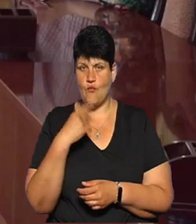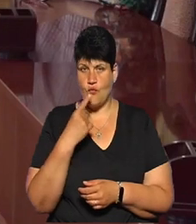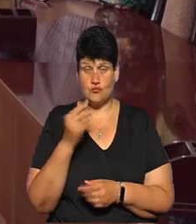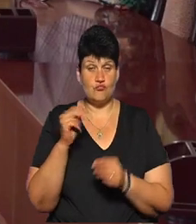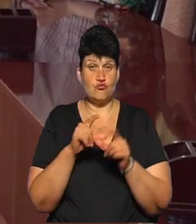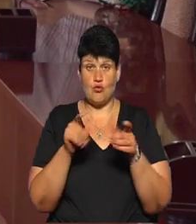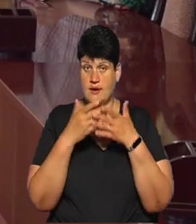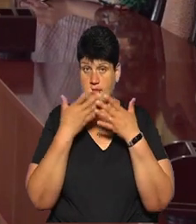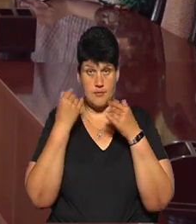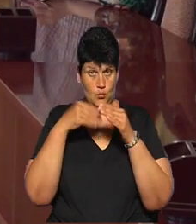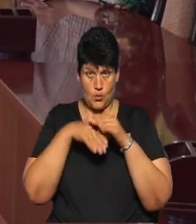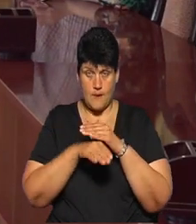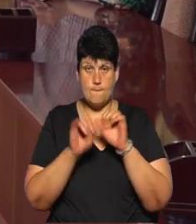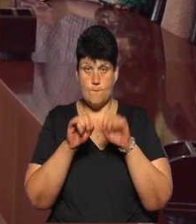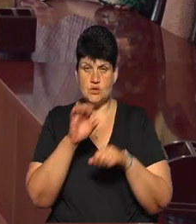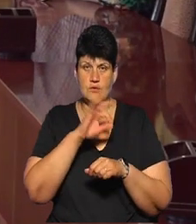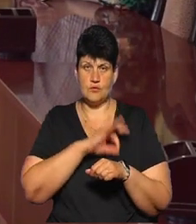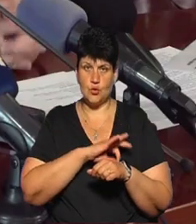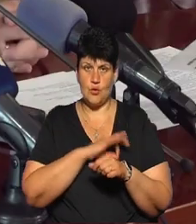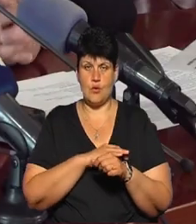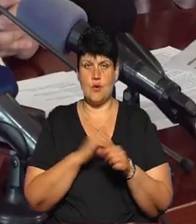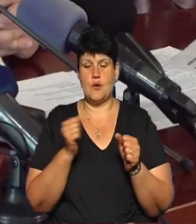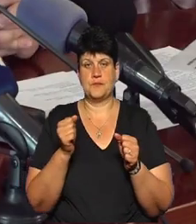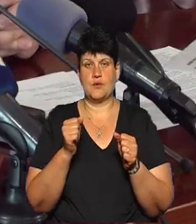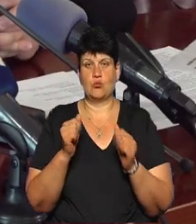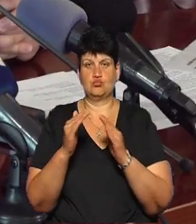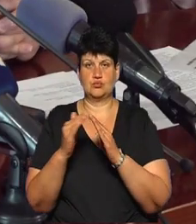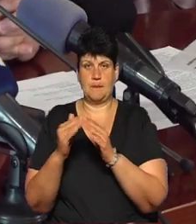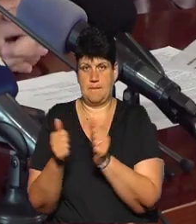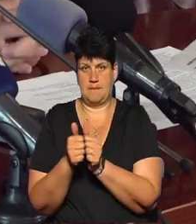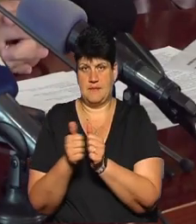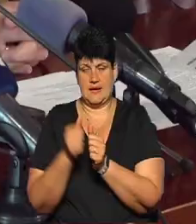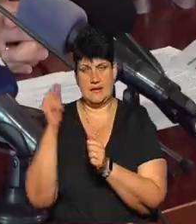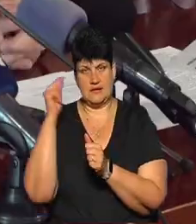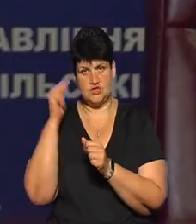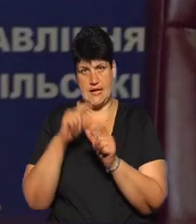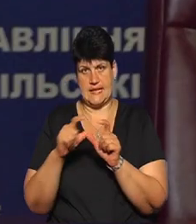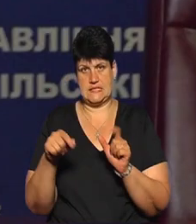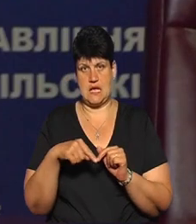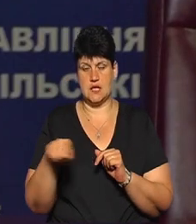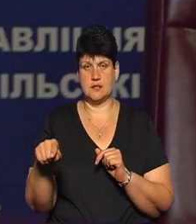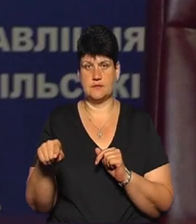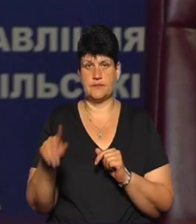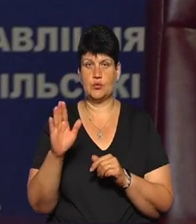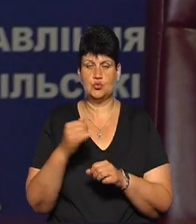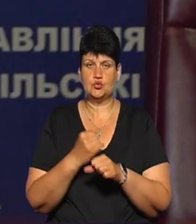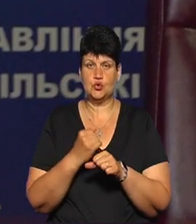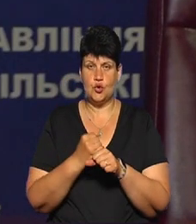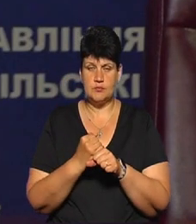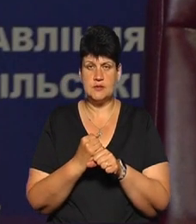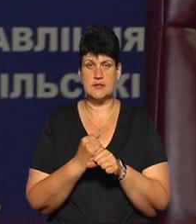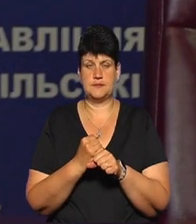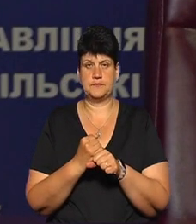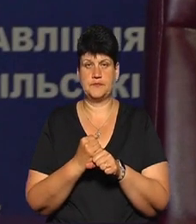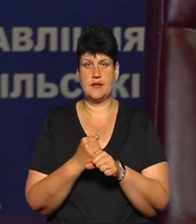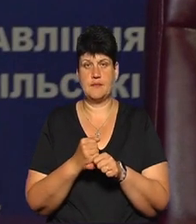немає укриття, то можна використовувати бомбосховища у будівлях неподалік навчальних закладів. Будуть розроблені певні алгоритми